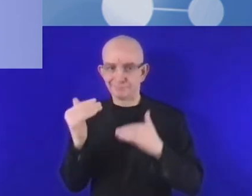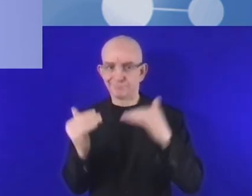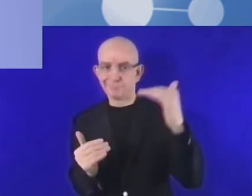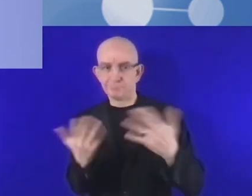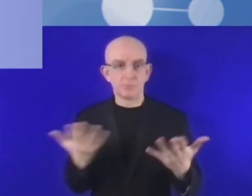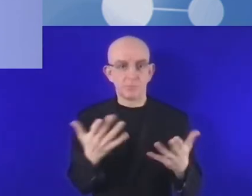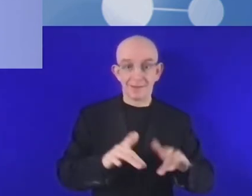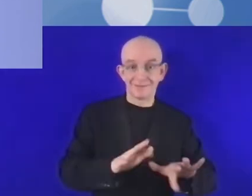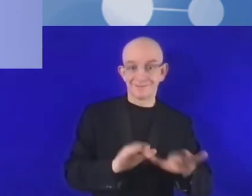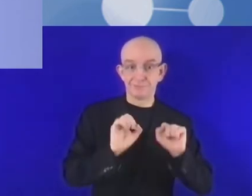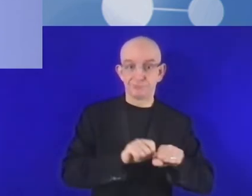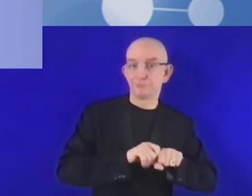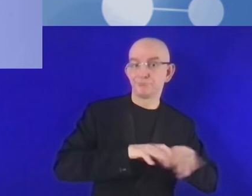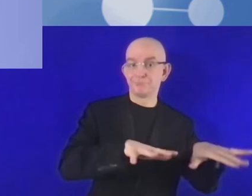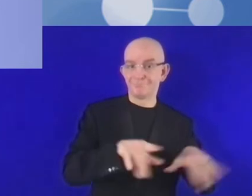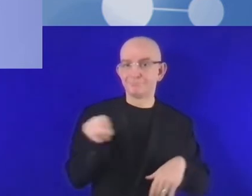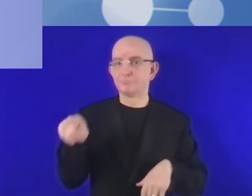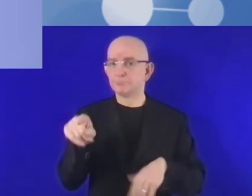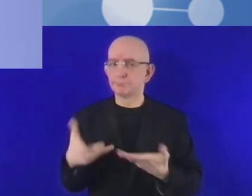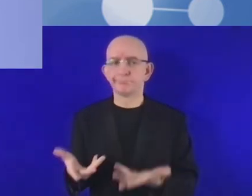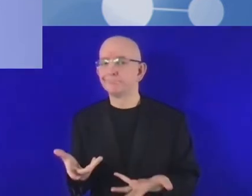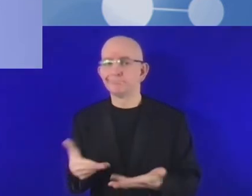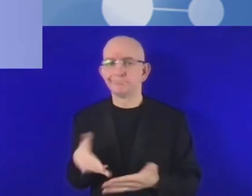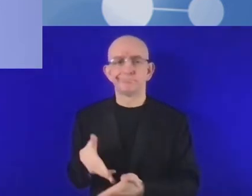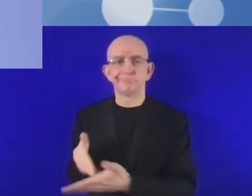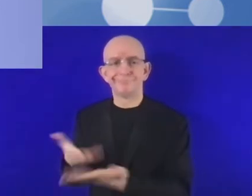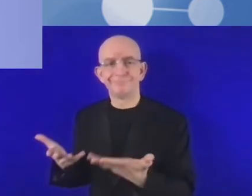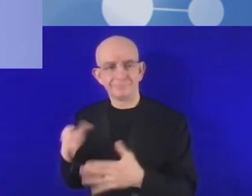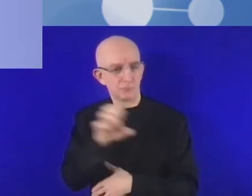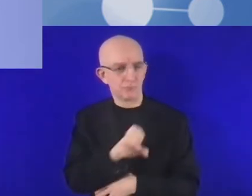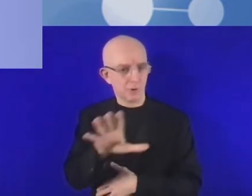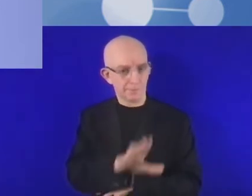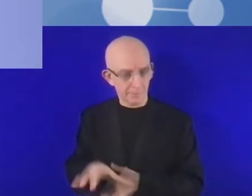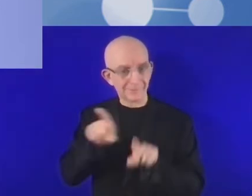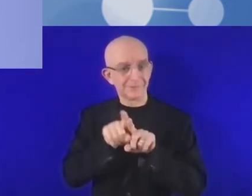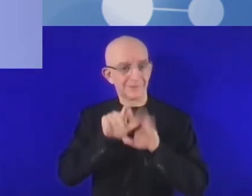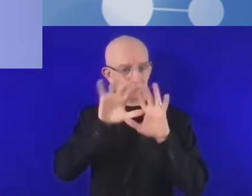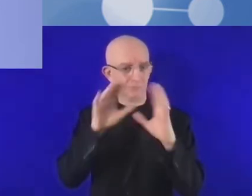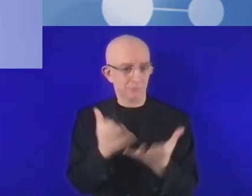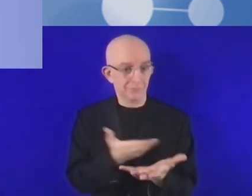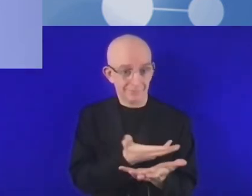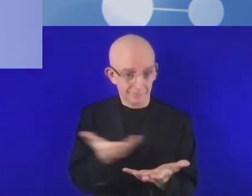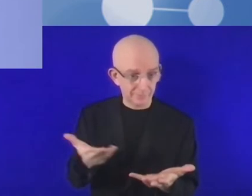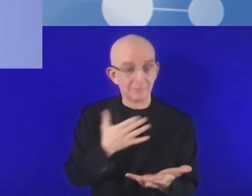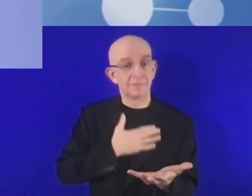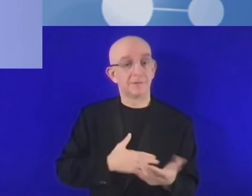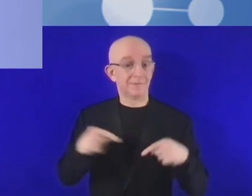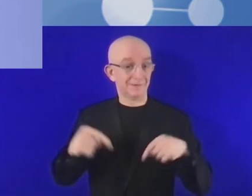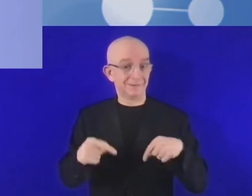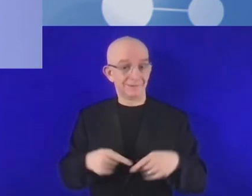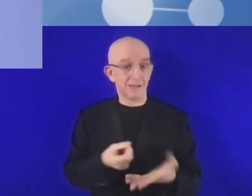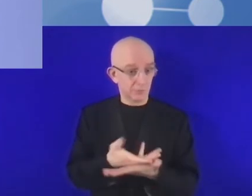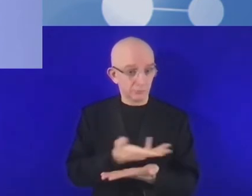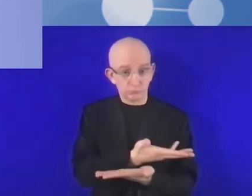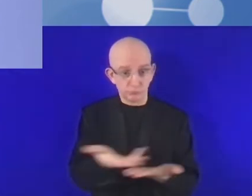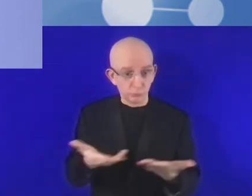且在不同地欧洲不同的地区，这个数字化过程进度也